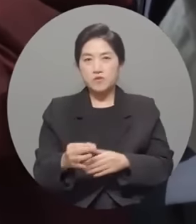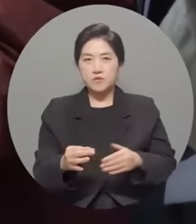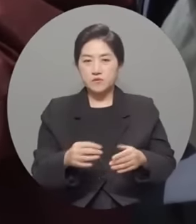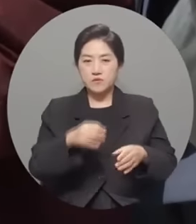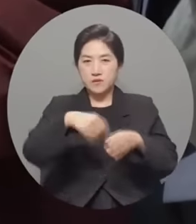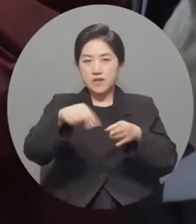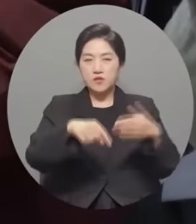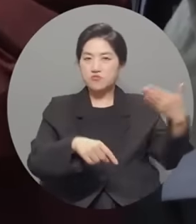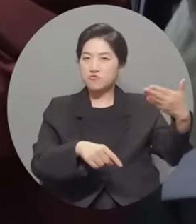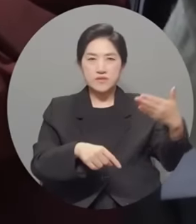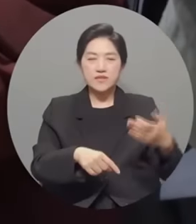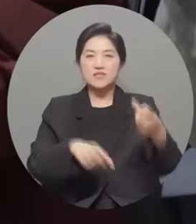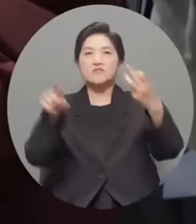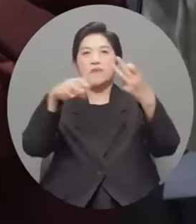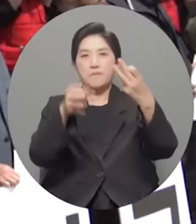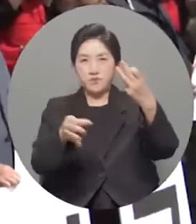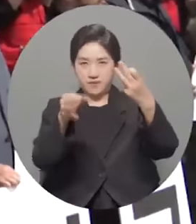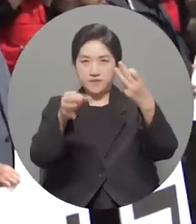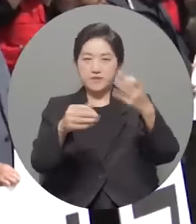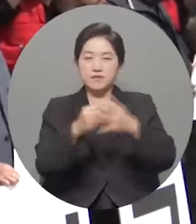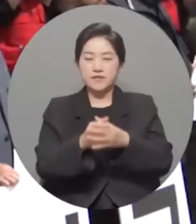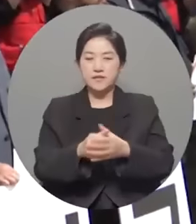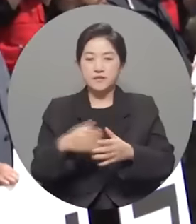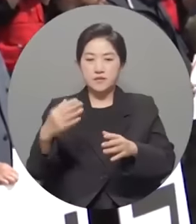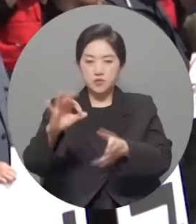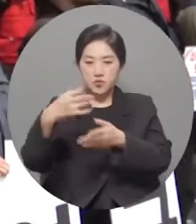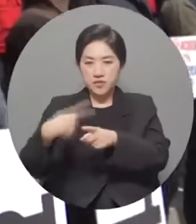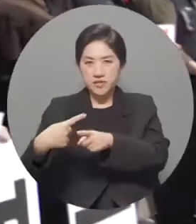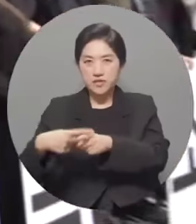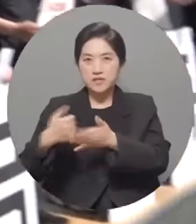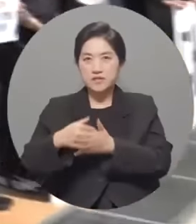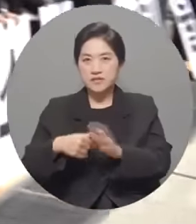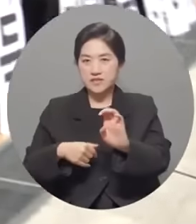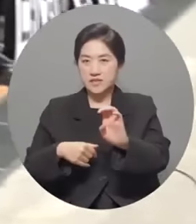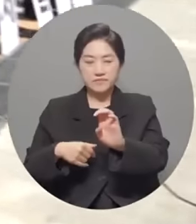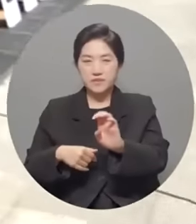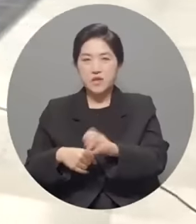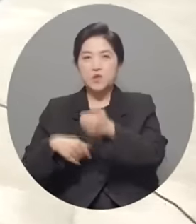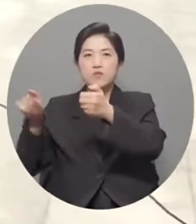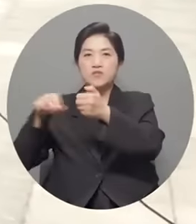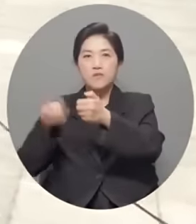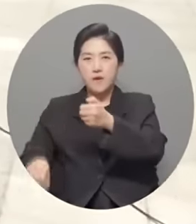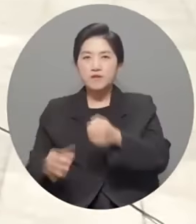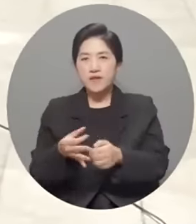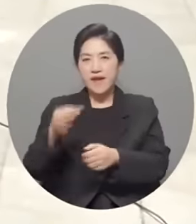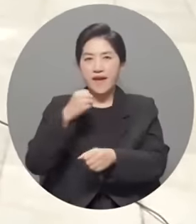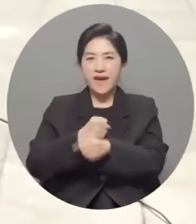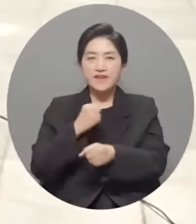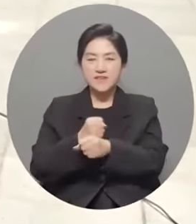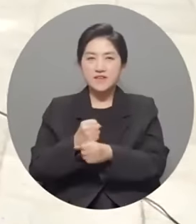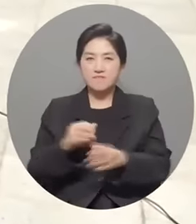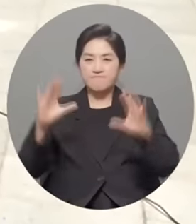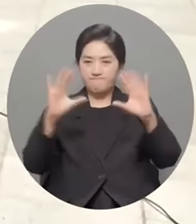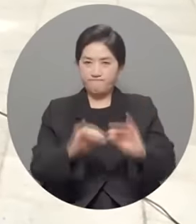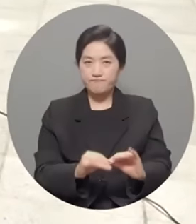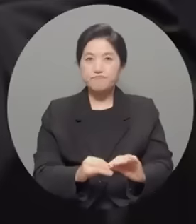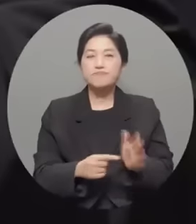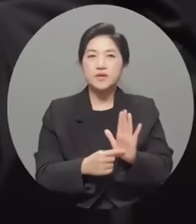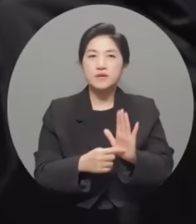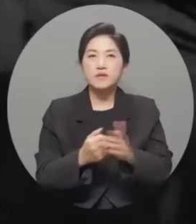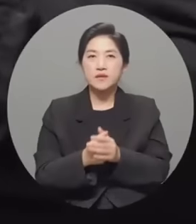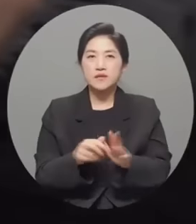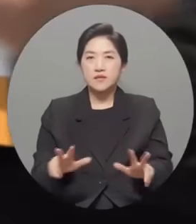9%에서 13%로 올리면서 소득대체율도 40%에서 50%로 올리자는 안을 지지했습니다.